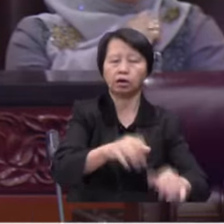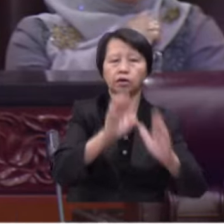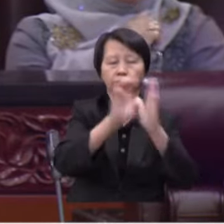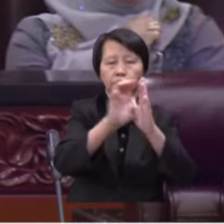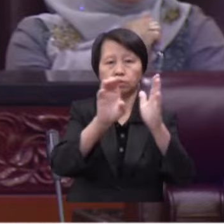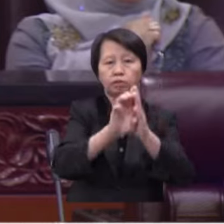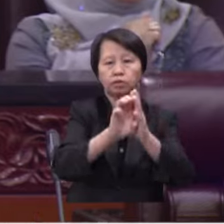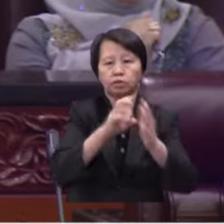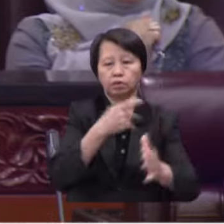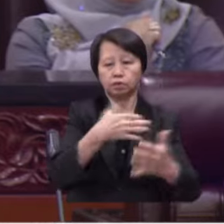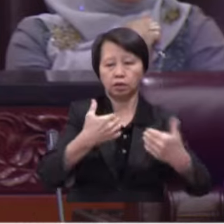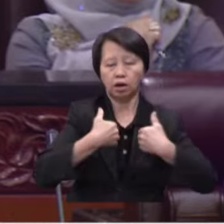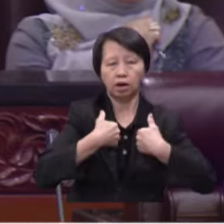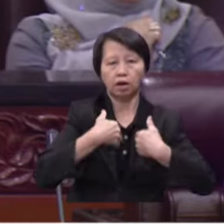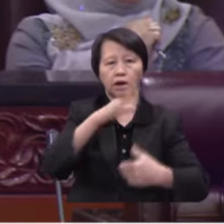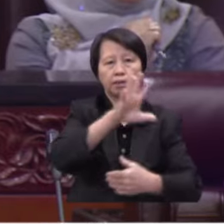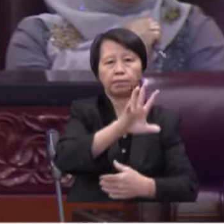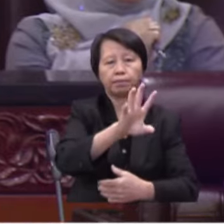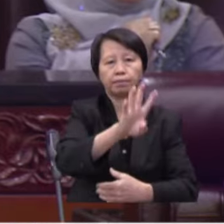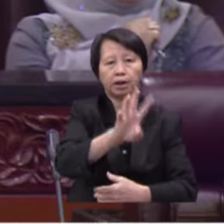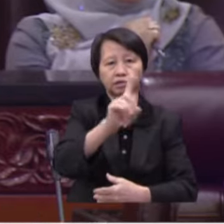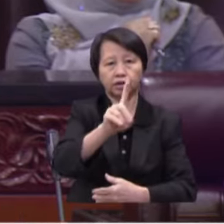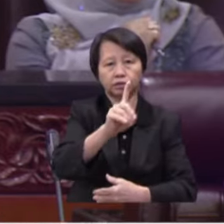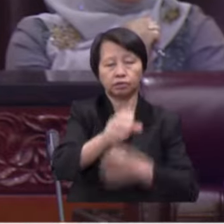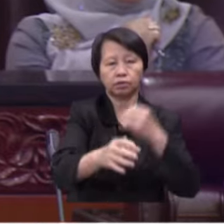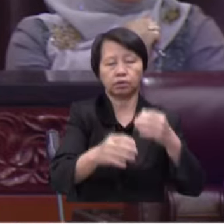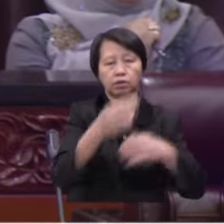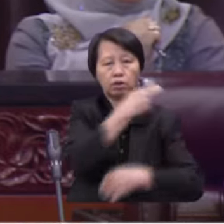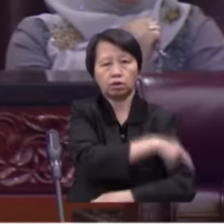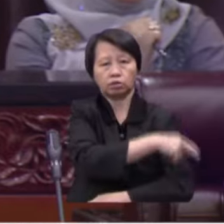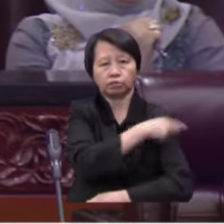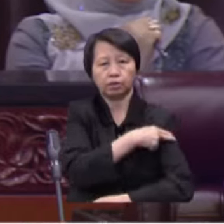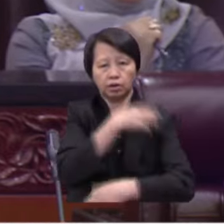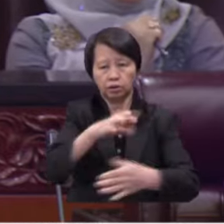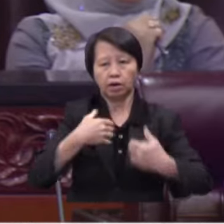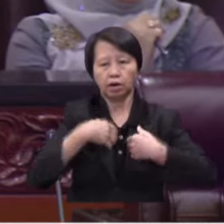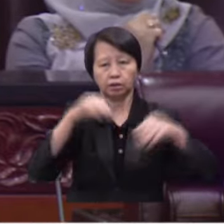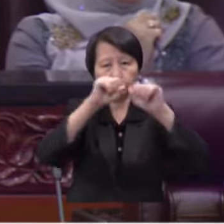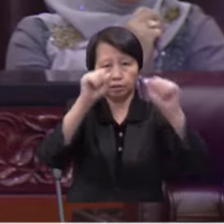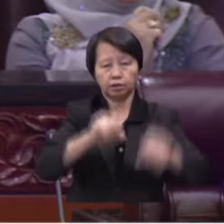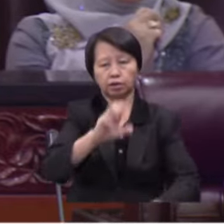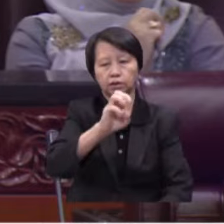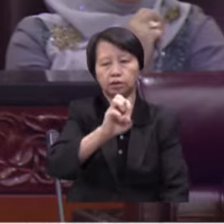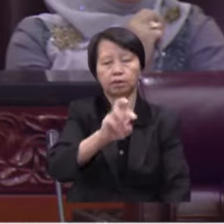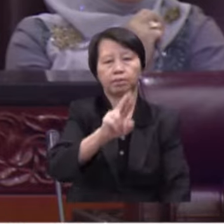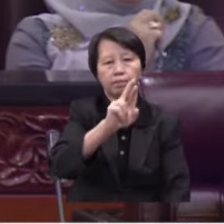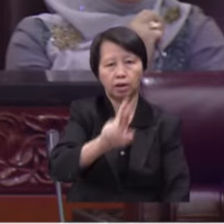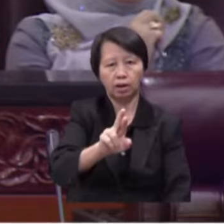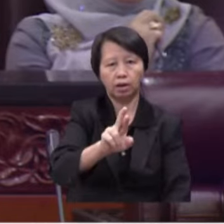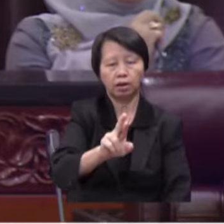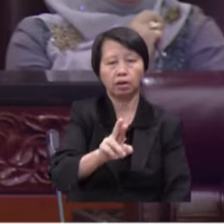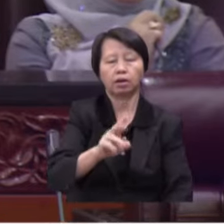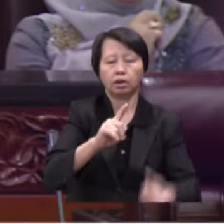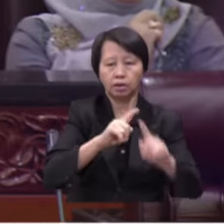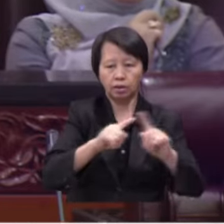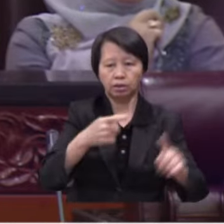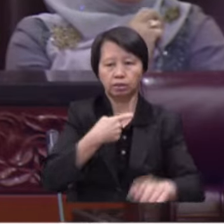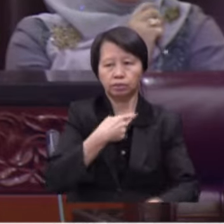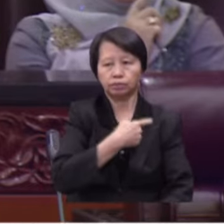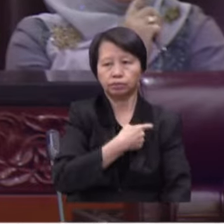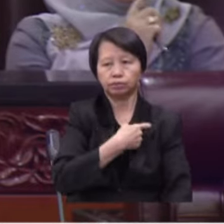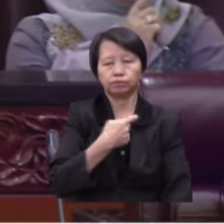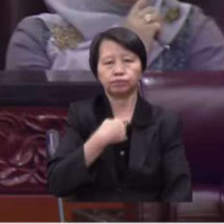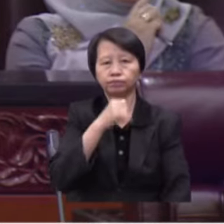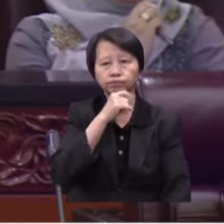eee kita mempunyai 41 Hospital yang telah mempunyai sistem Ima di seluruh Indonesia walaupun kita